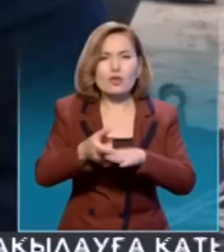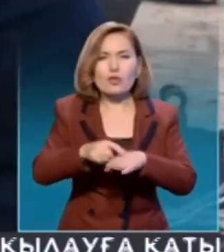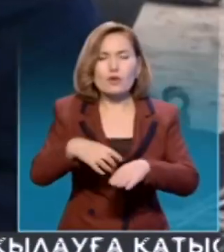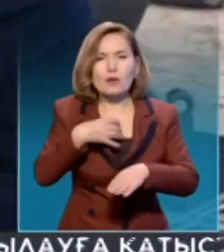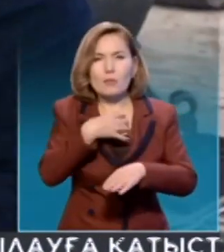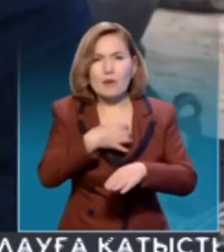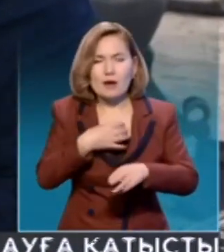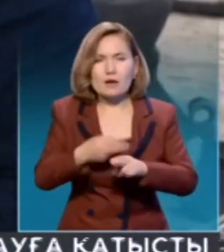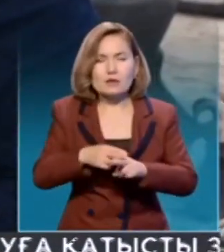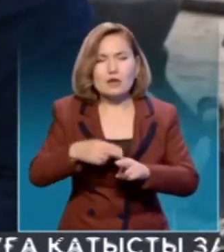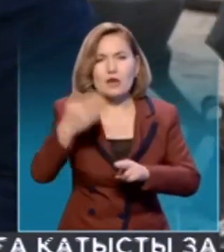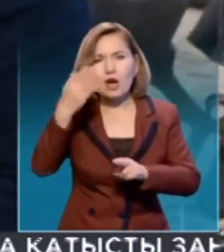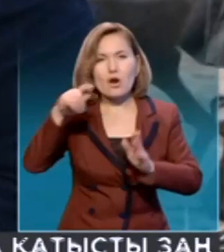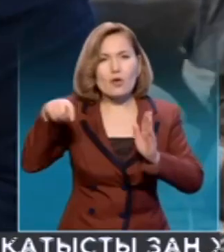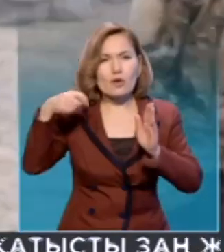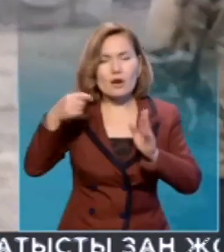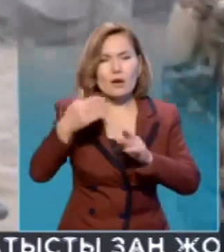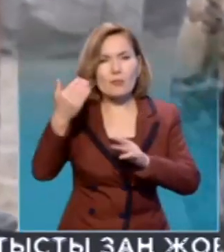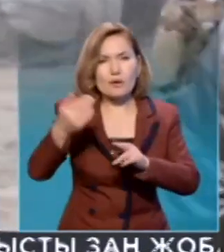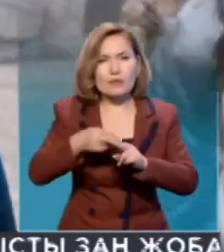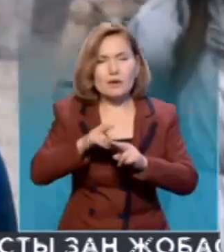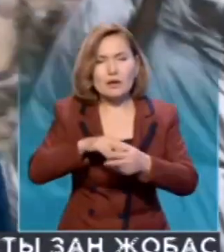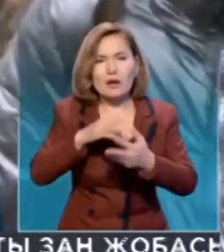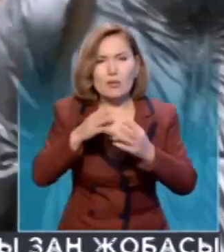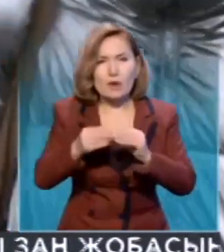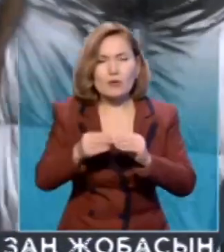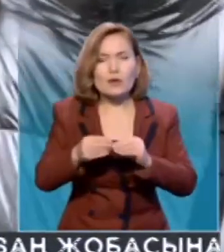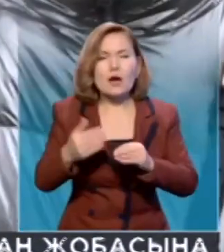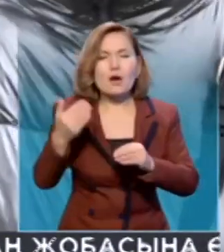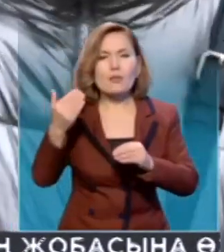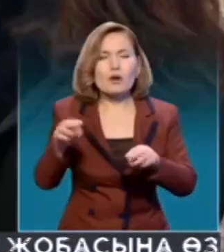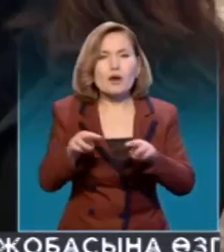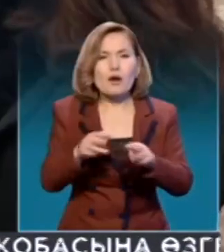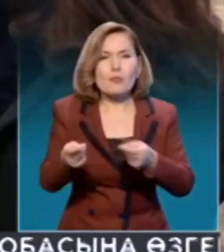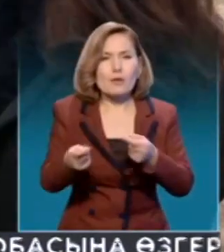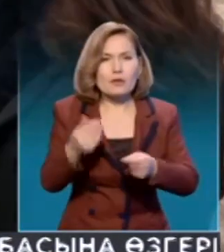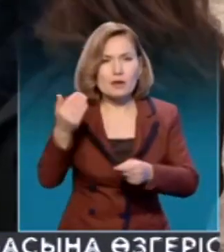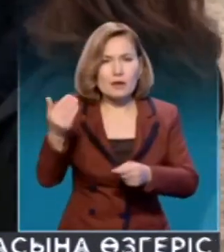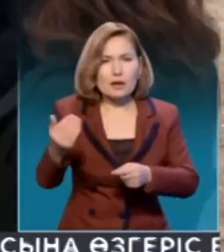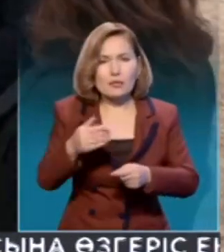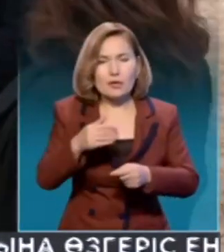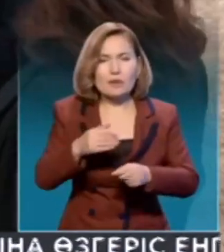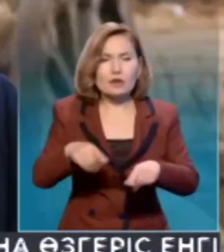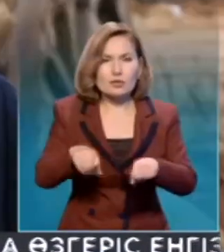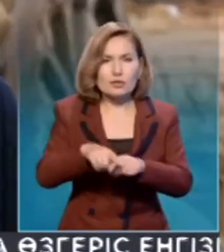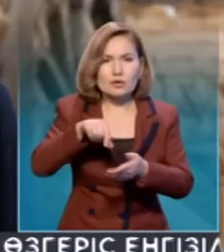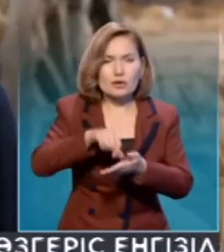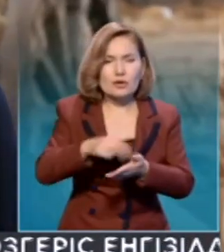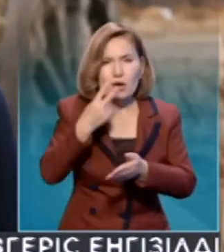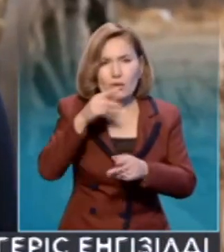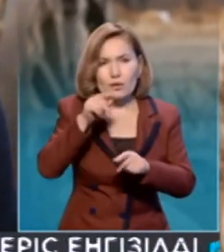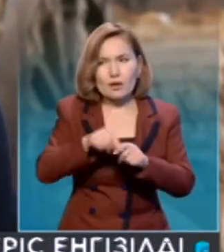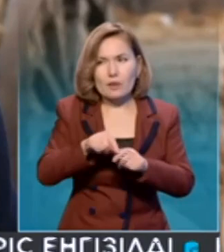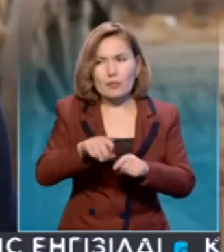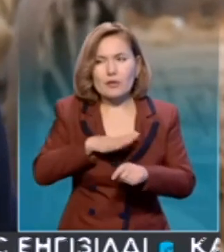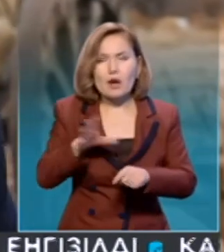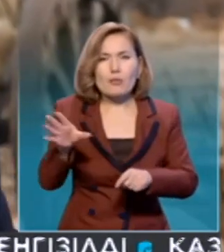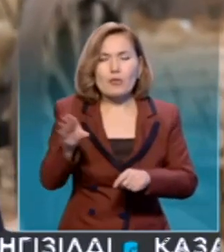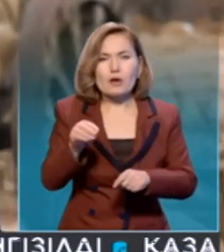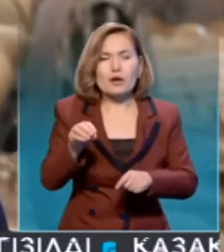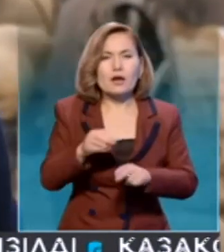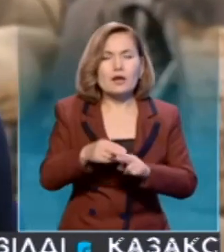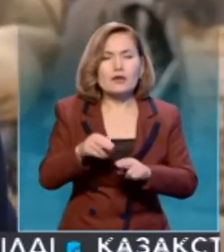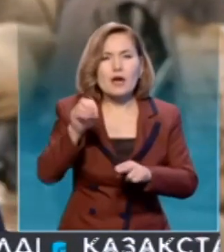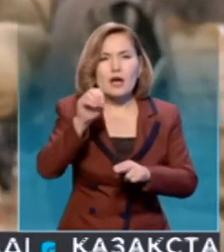ие деді түсірілім барысымен танысуға келген Ақпарат және қоғамдық даму министрі Дархан Қыдырәлі. Бүкіл Евразия